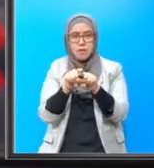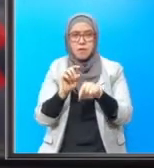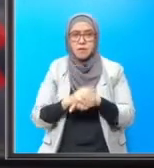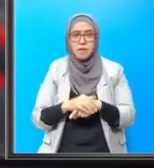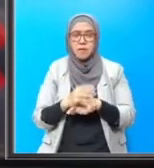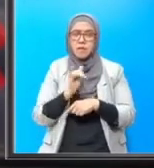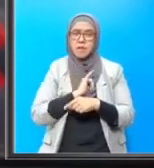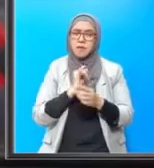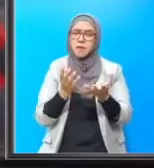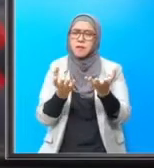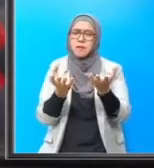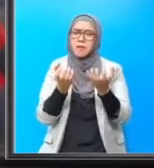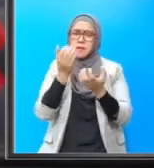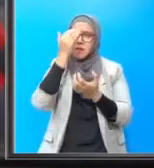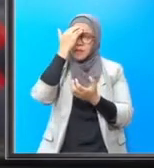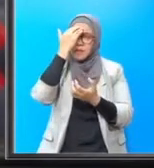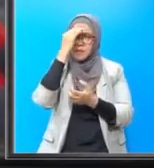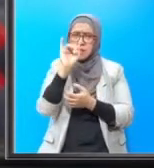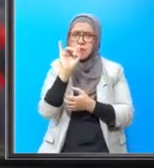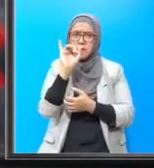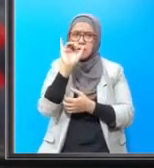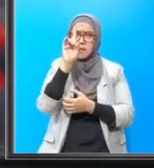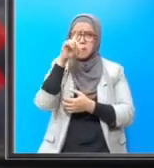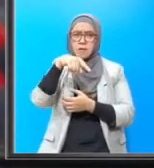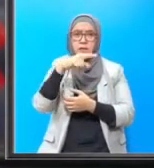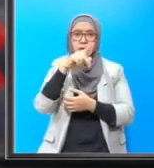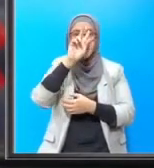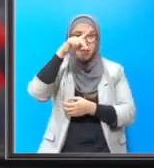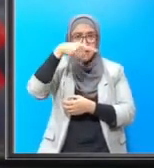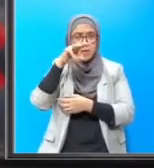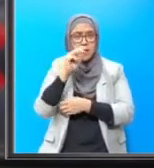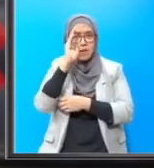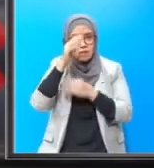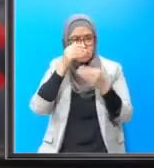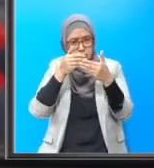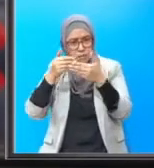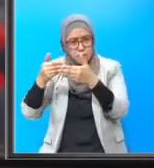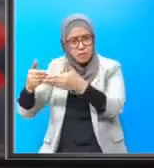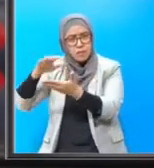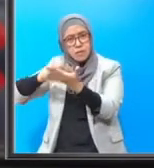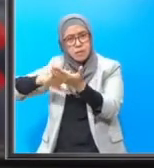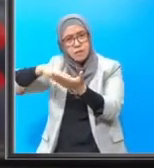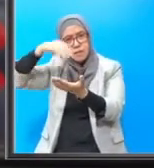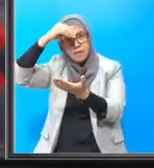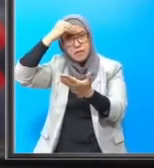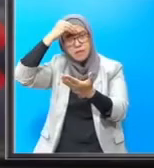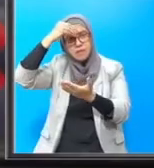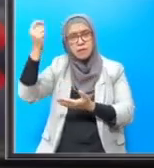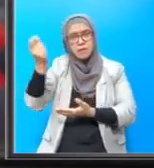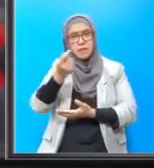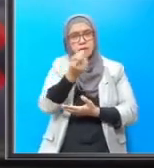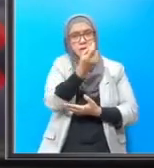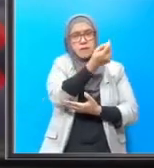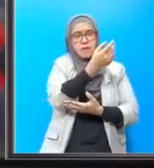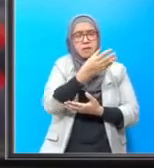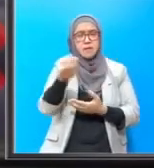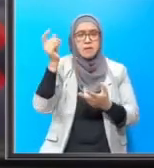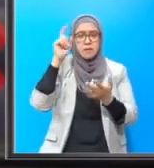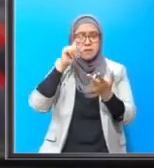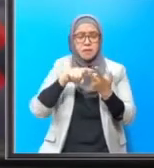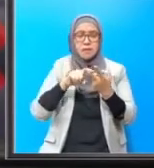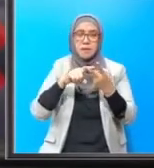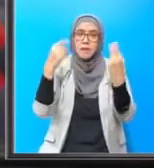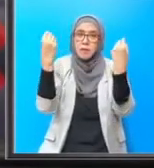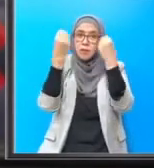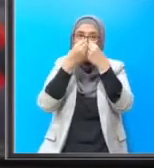itu saya ingin mengetahui contoh Apakah ke PM akan meneruskan pelajaran tersendiri dalam mata pelajaran bersama Yudi sekolah rendah Adakah jumlah